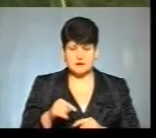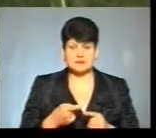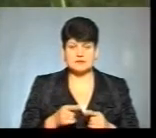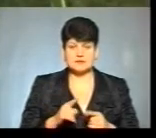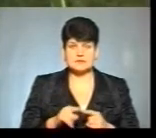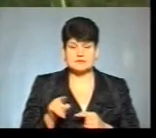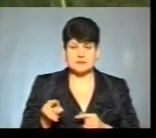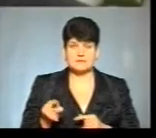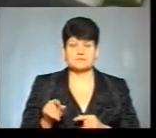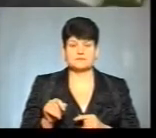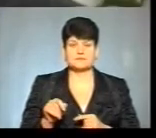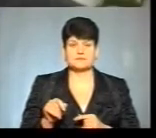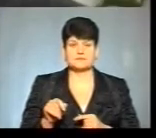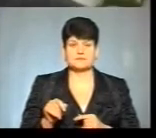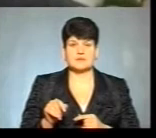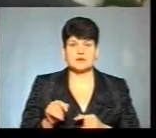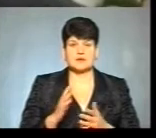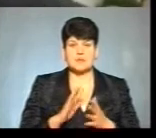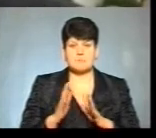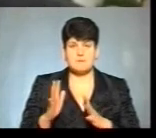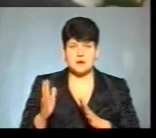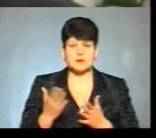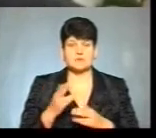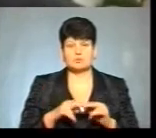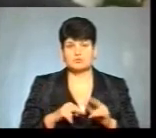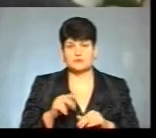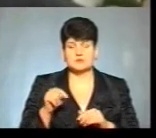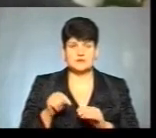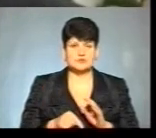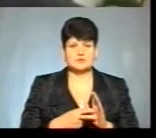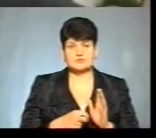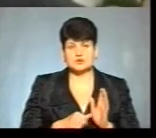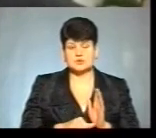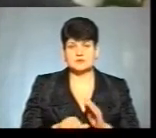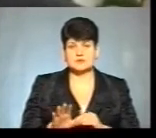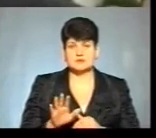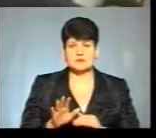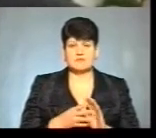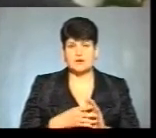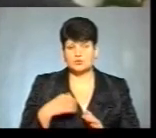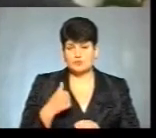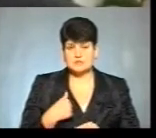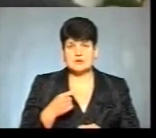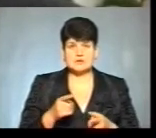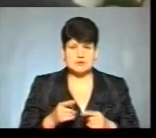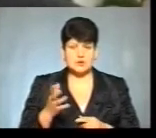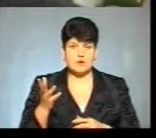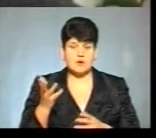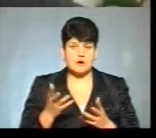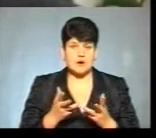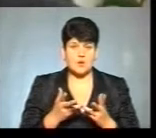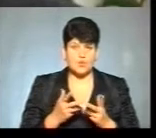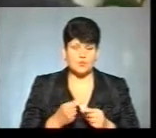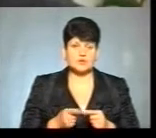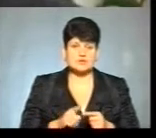і є парк, який збудований в 1760 році. Це дійсно, я рахую, що це